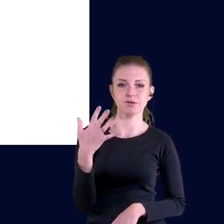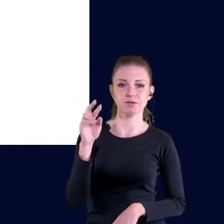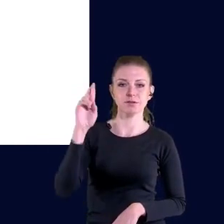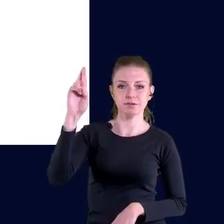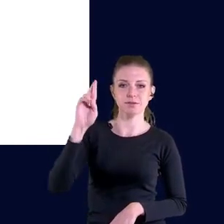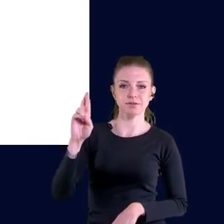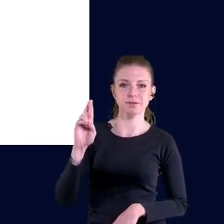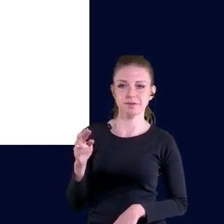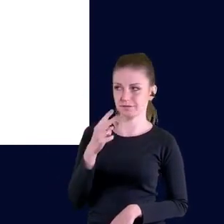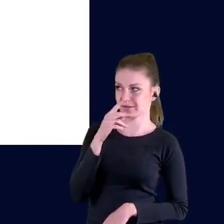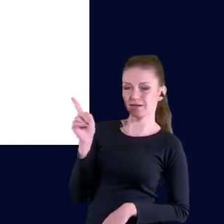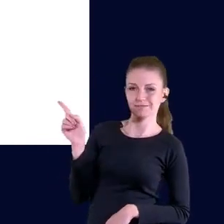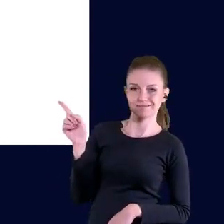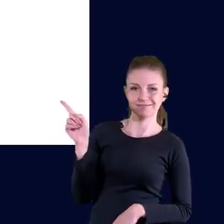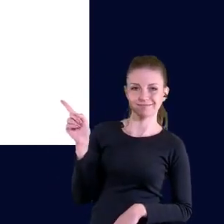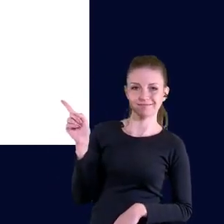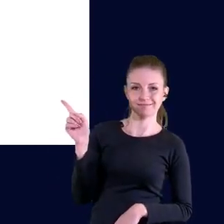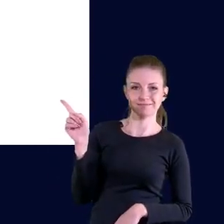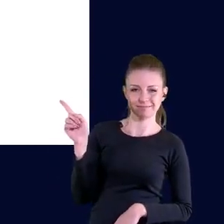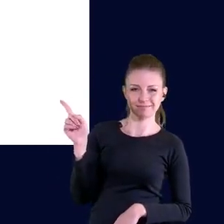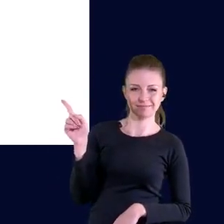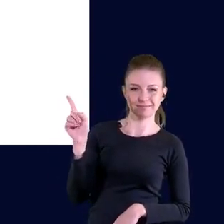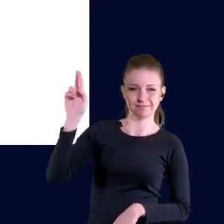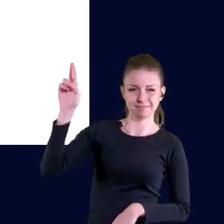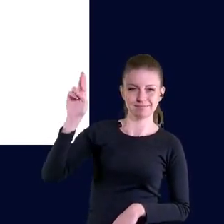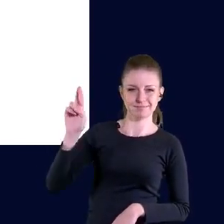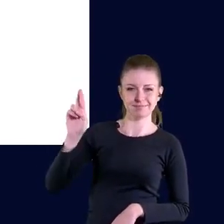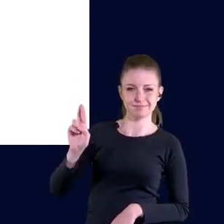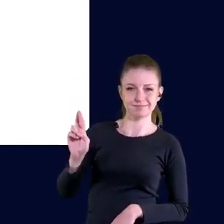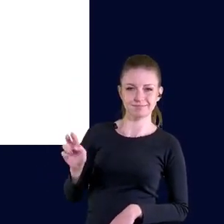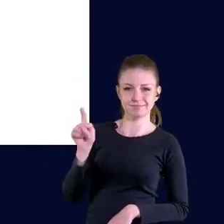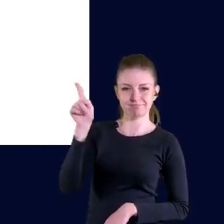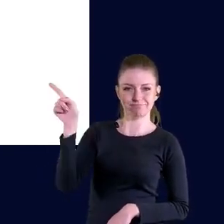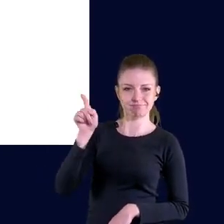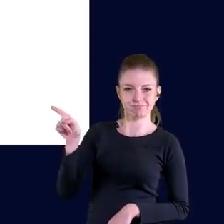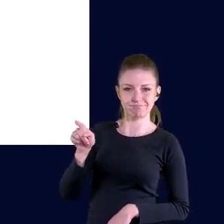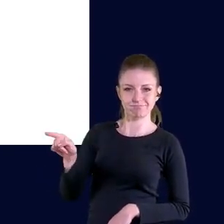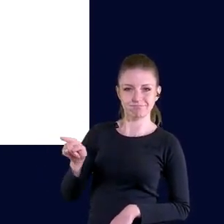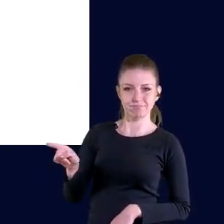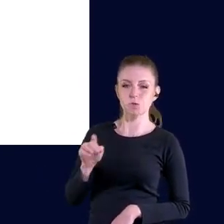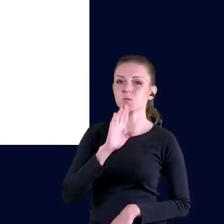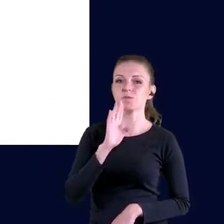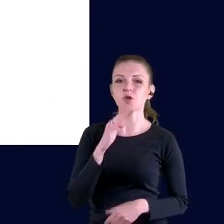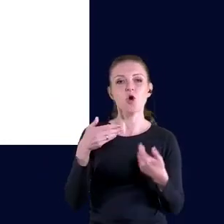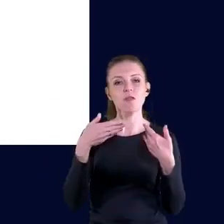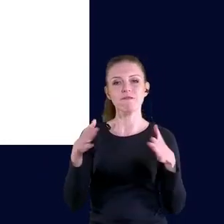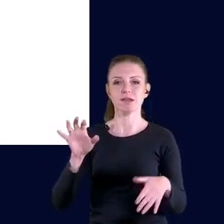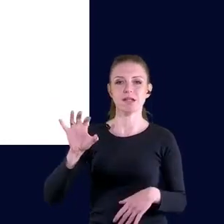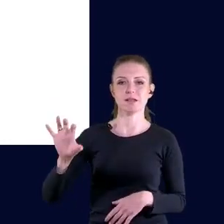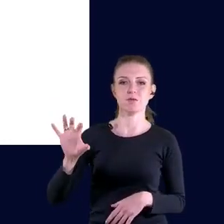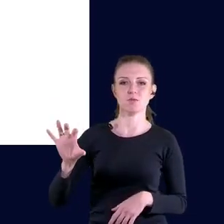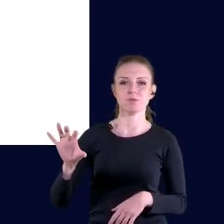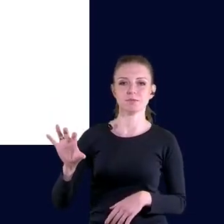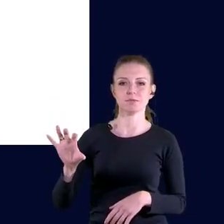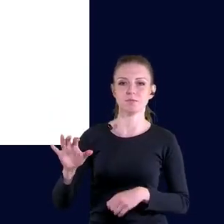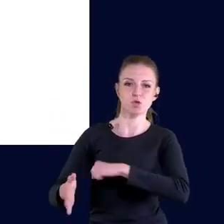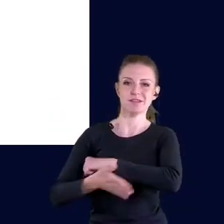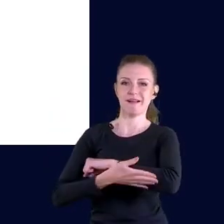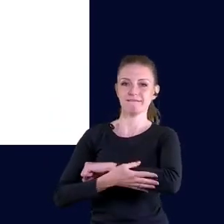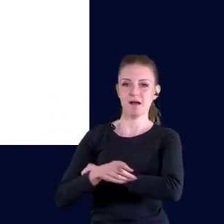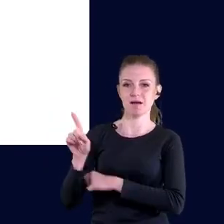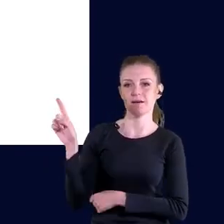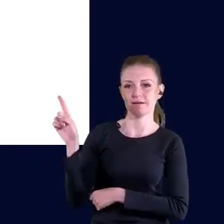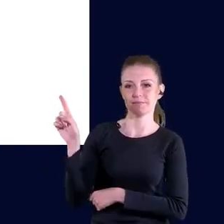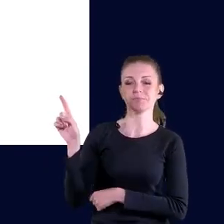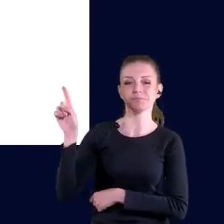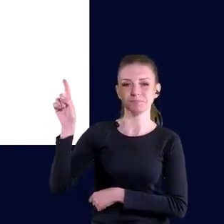na tym slajdzie i stanowią istotę otwartych zasobów i teraz chciałabym żeby